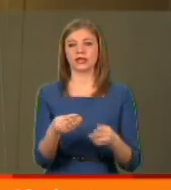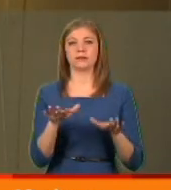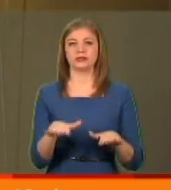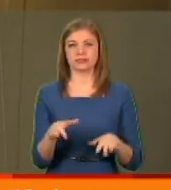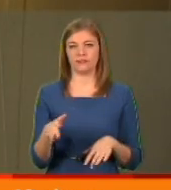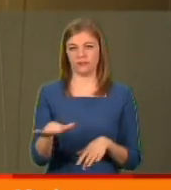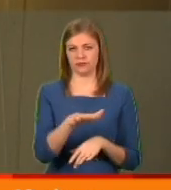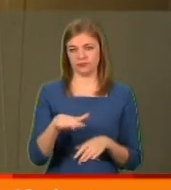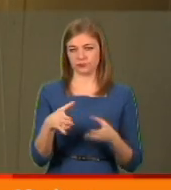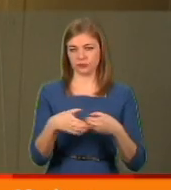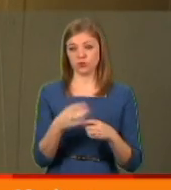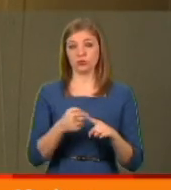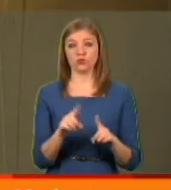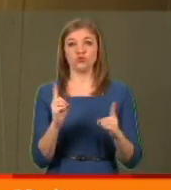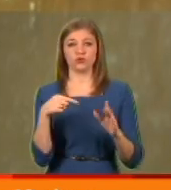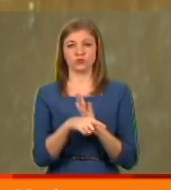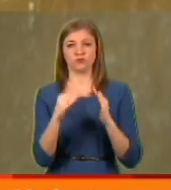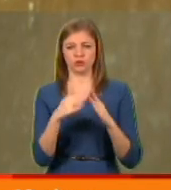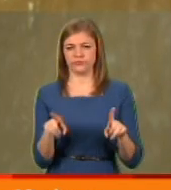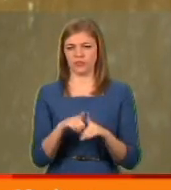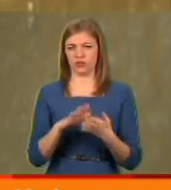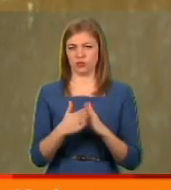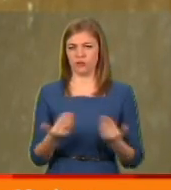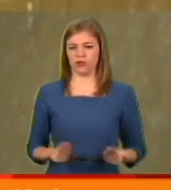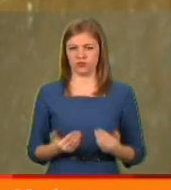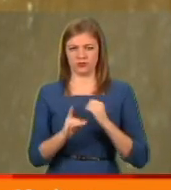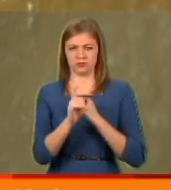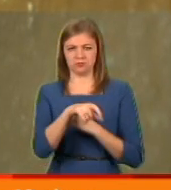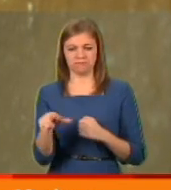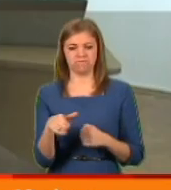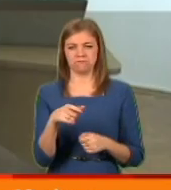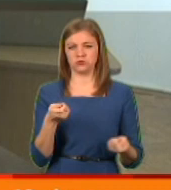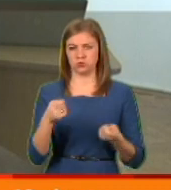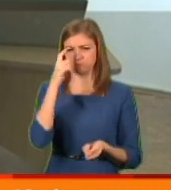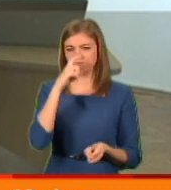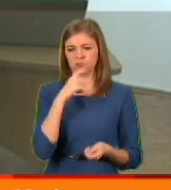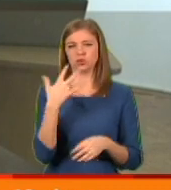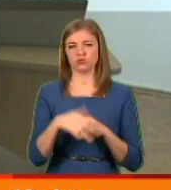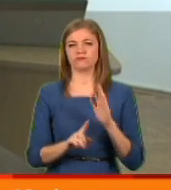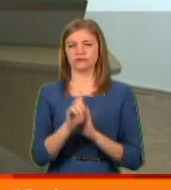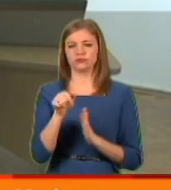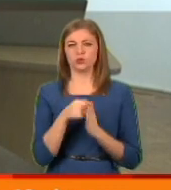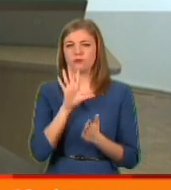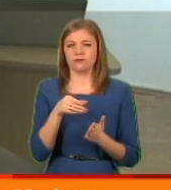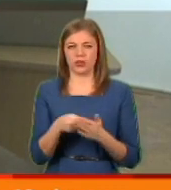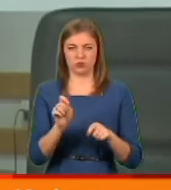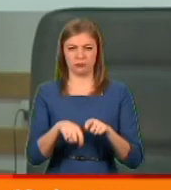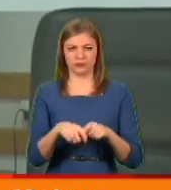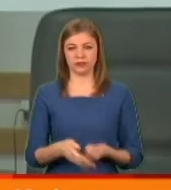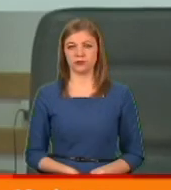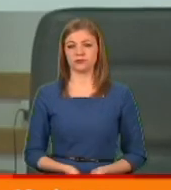місцева територіальна громада. Тож чому в будинку в таких умовах живуть немічні, чиновники не розуміють і вже взялися до власної